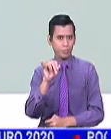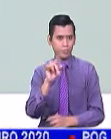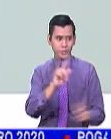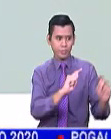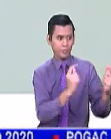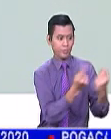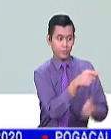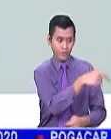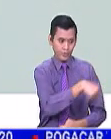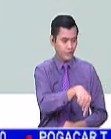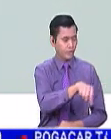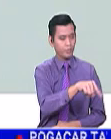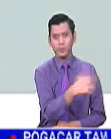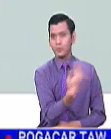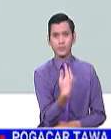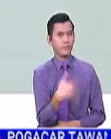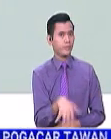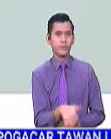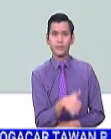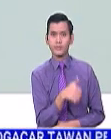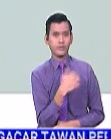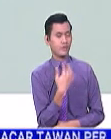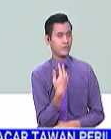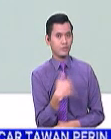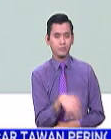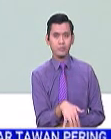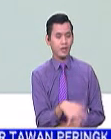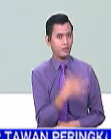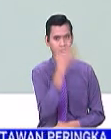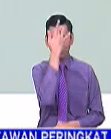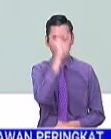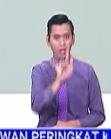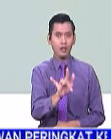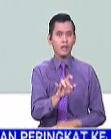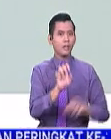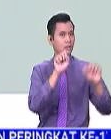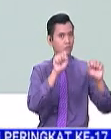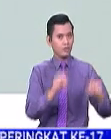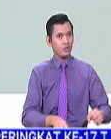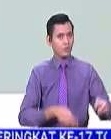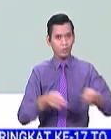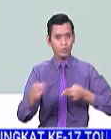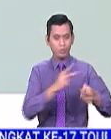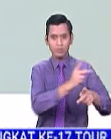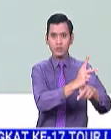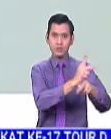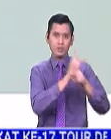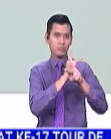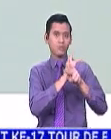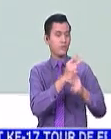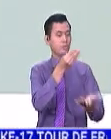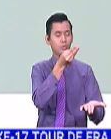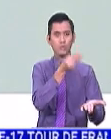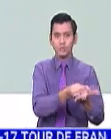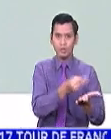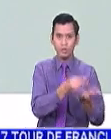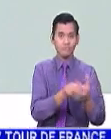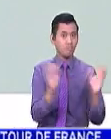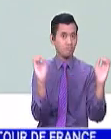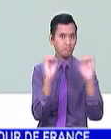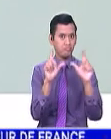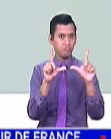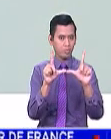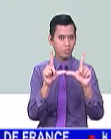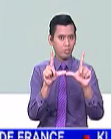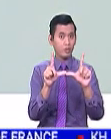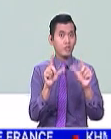dia menjalankan pinjaman uang tanpa lesehan dengan 500 mau saya setakat ini yang kita dapat kesan dengan